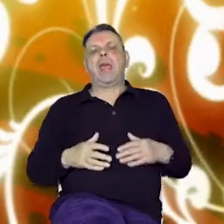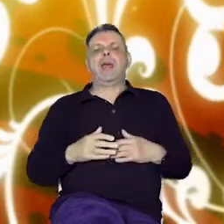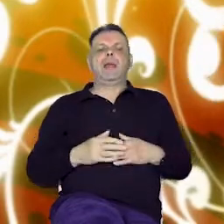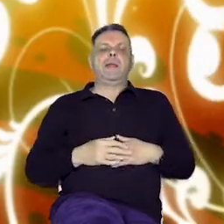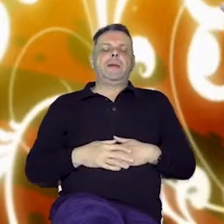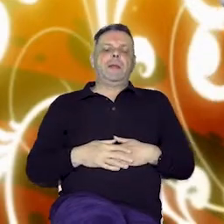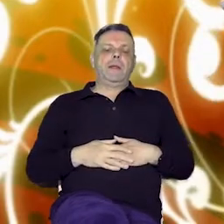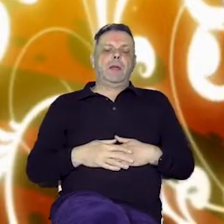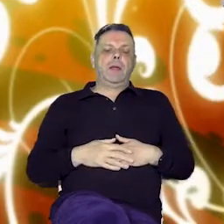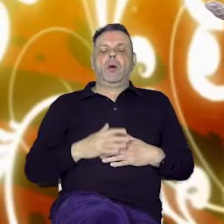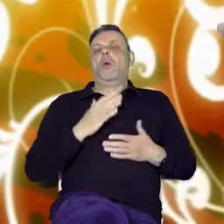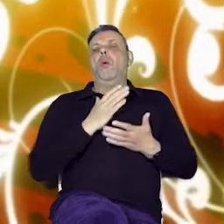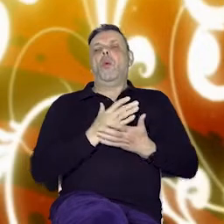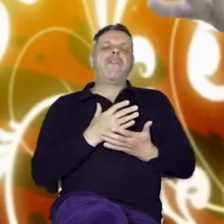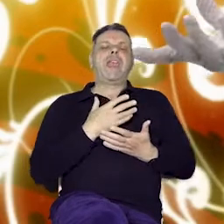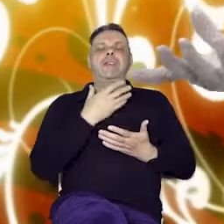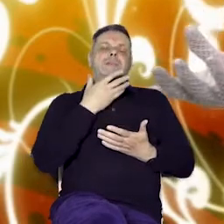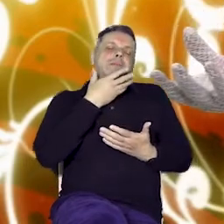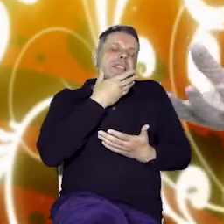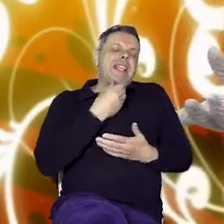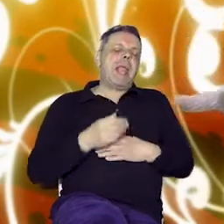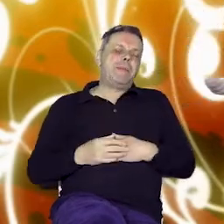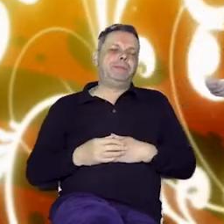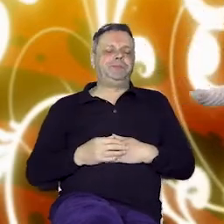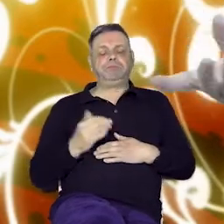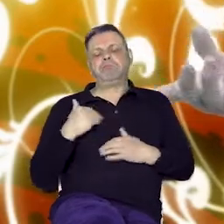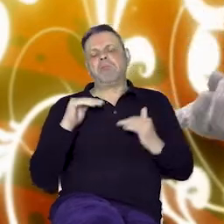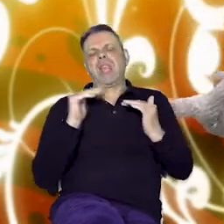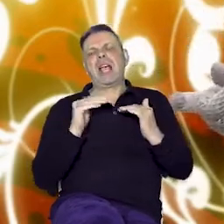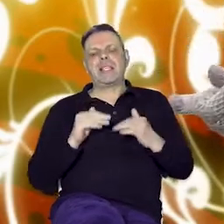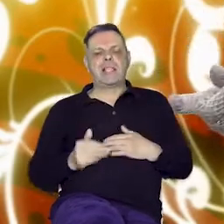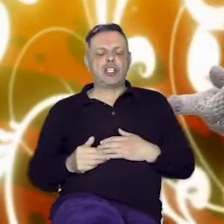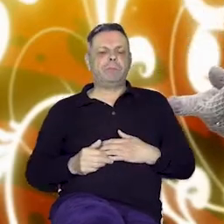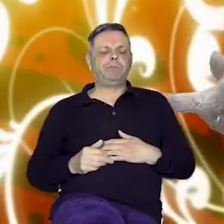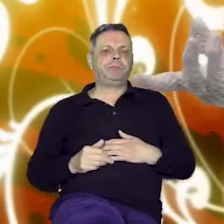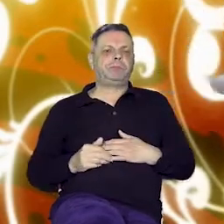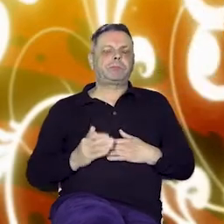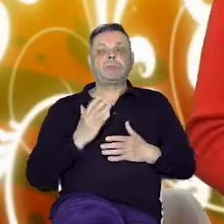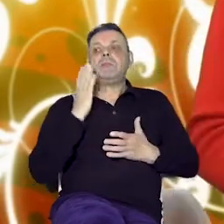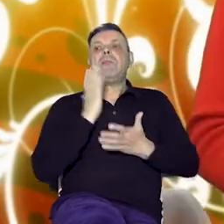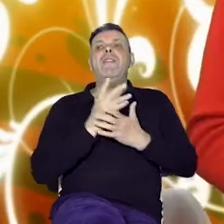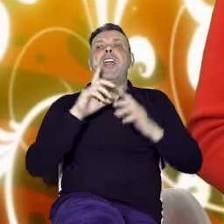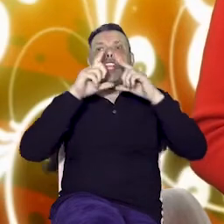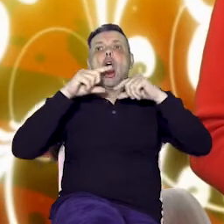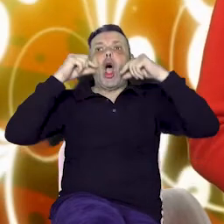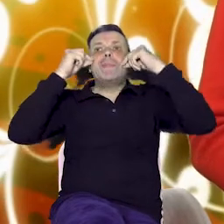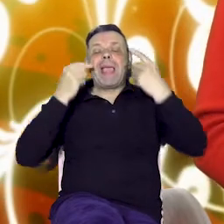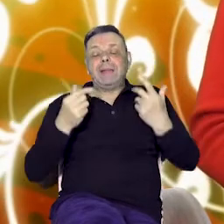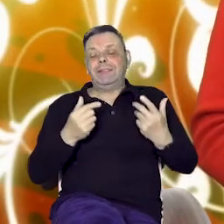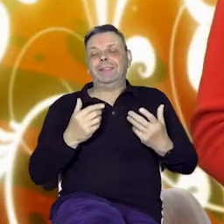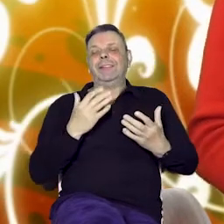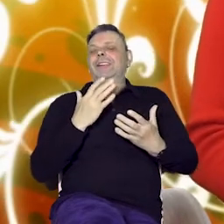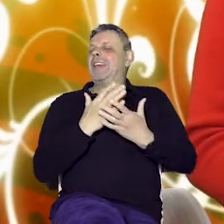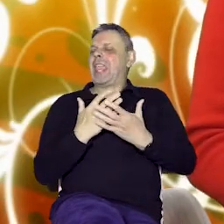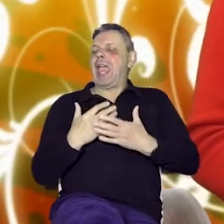benevolentan, uvijek si lijep. Da, to se apsolutno slažem. I u stvari, već i osmijeh na licu je ljepota, sigurno. I osmijeh